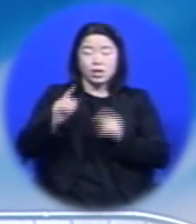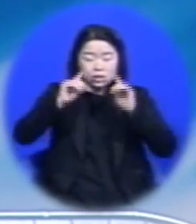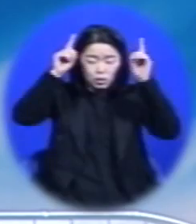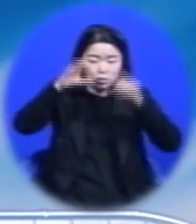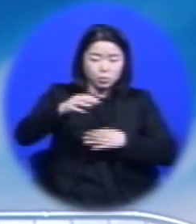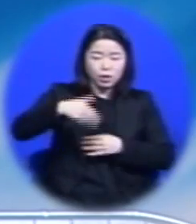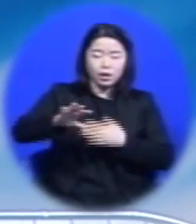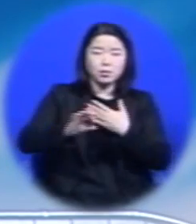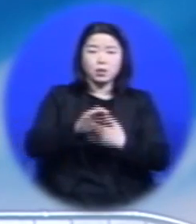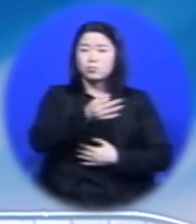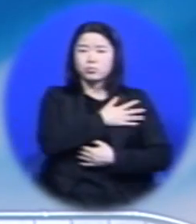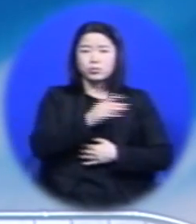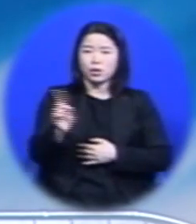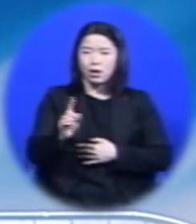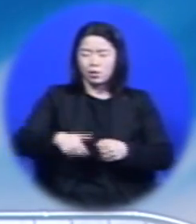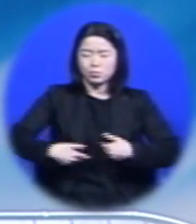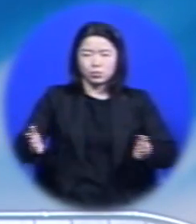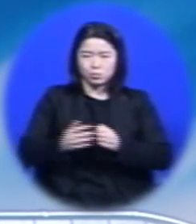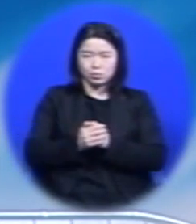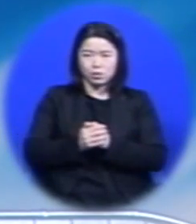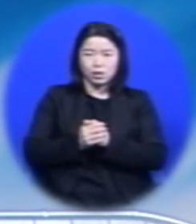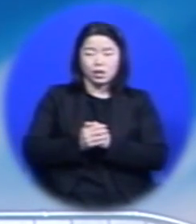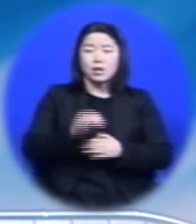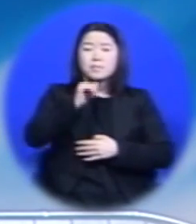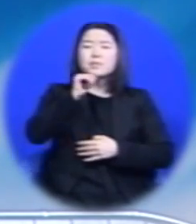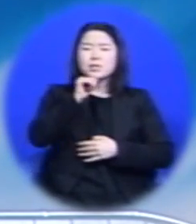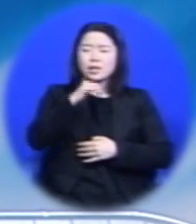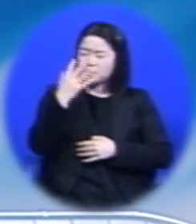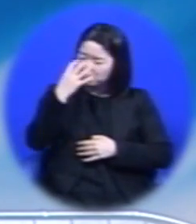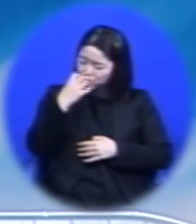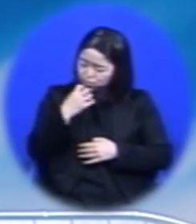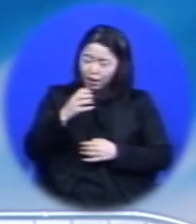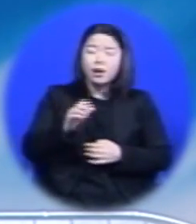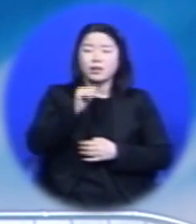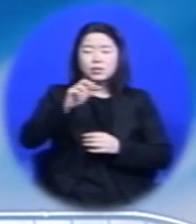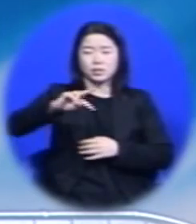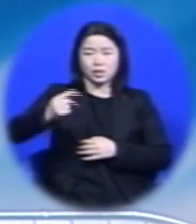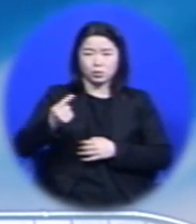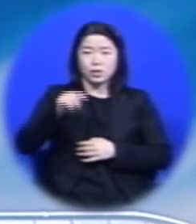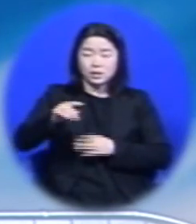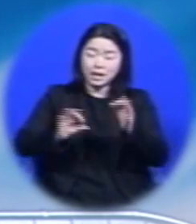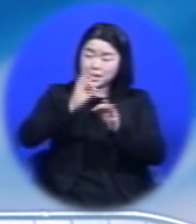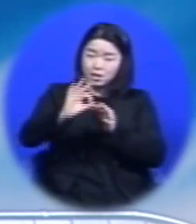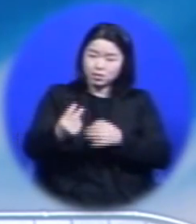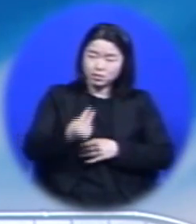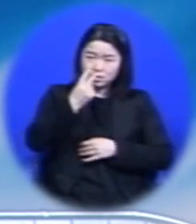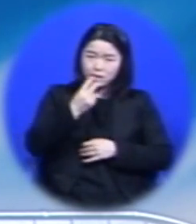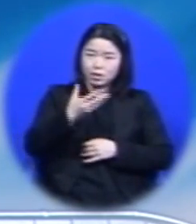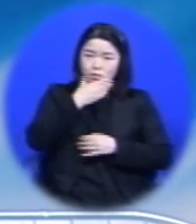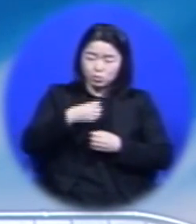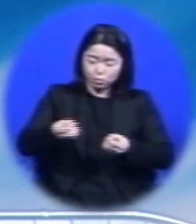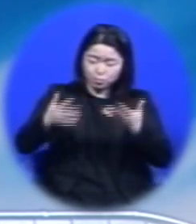소용이 있습니까 비록 거지 아주 비참한 거지라도 그가 영생의 축복을 알고